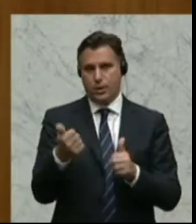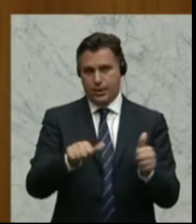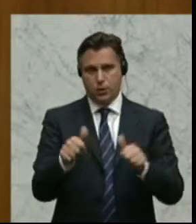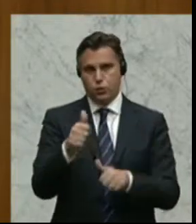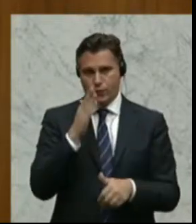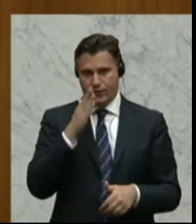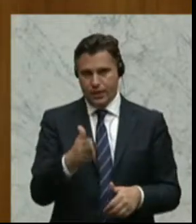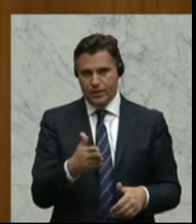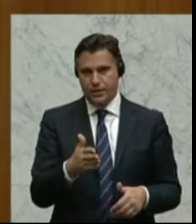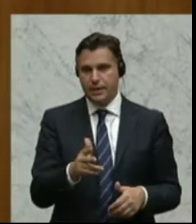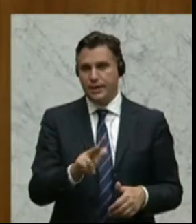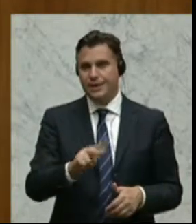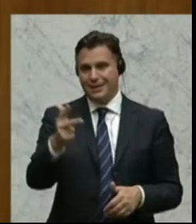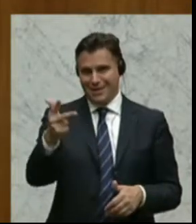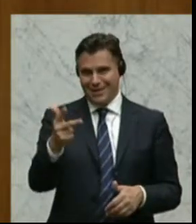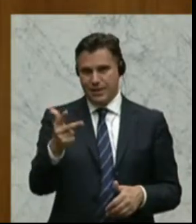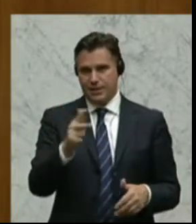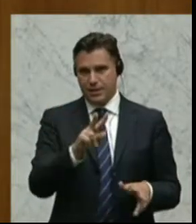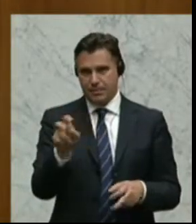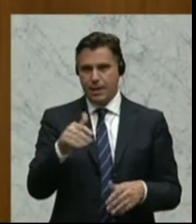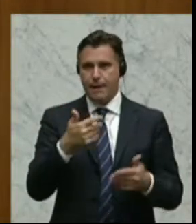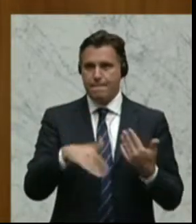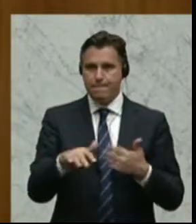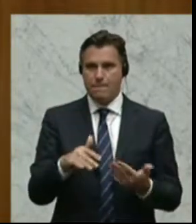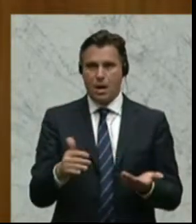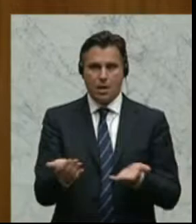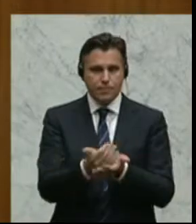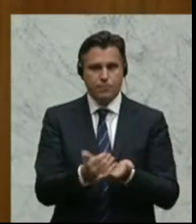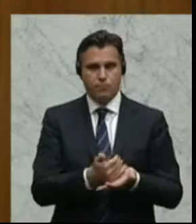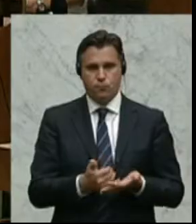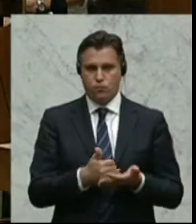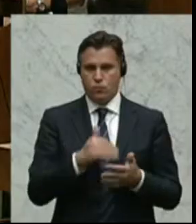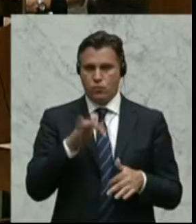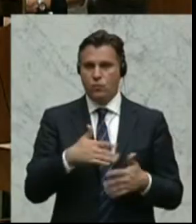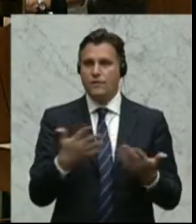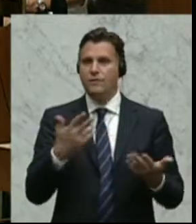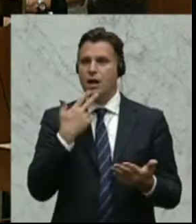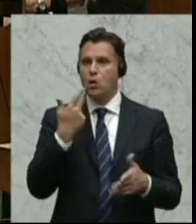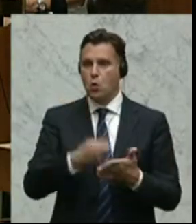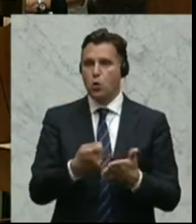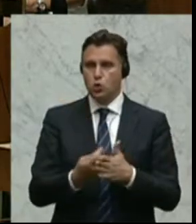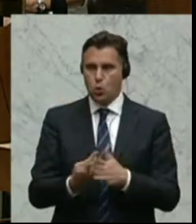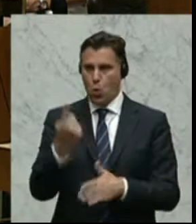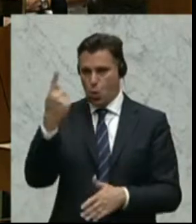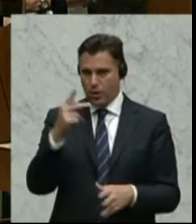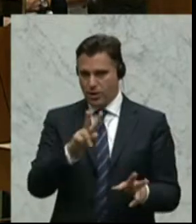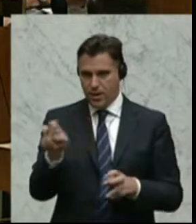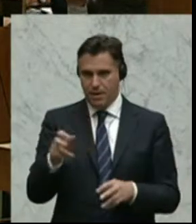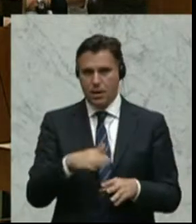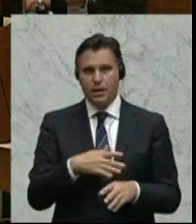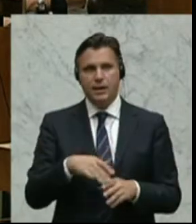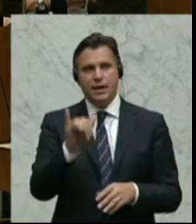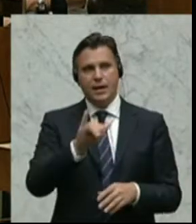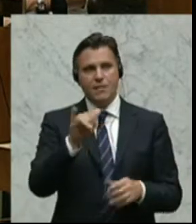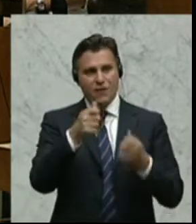Drittens, wir müssen auch Effizienzpotenziale heben bei den großen Kostentreibern. Wenn wir Infrastruktur in Österreich haben wollen,